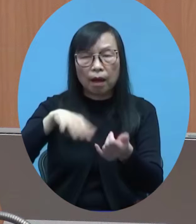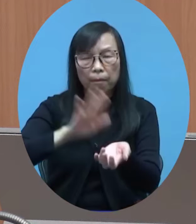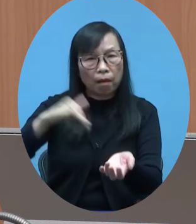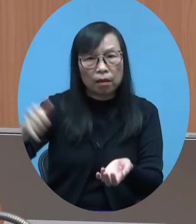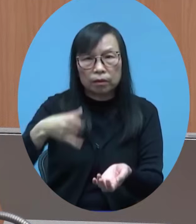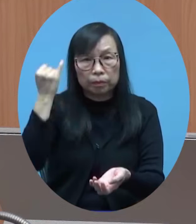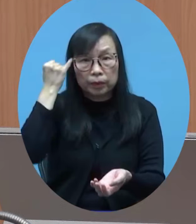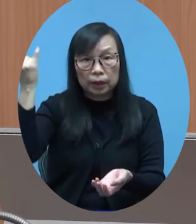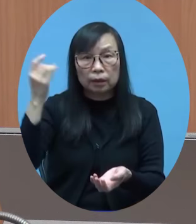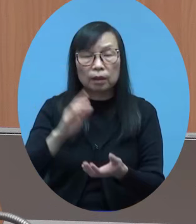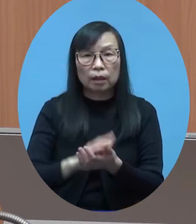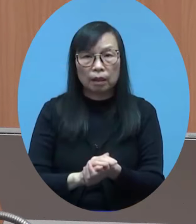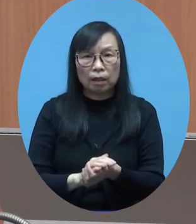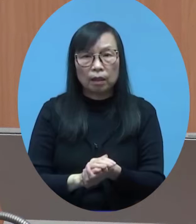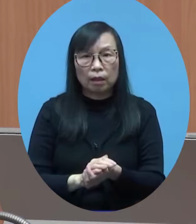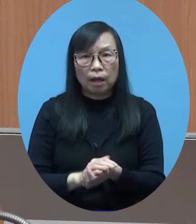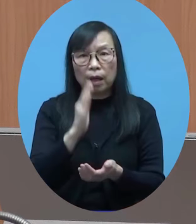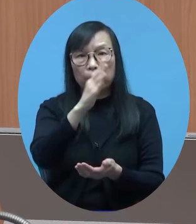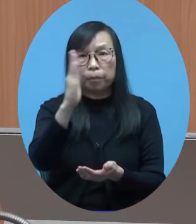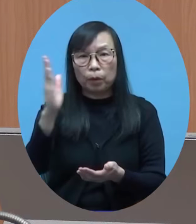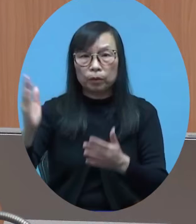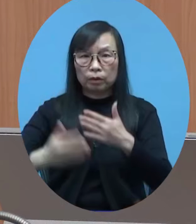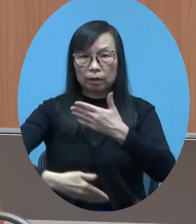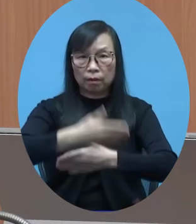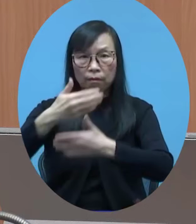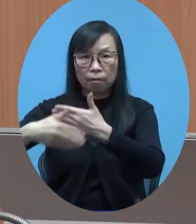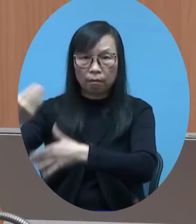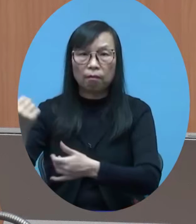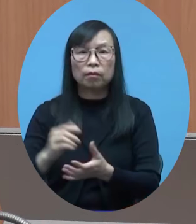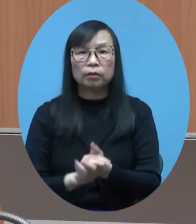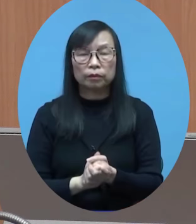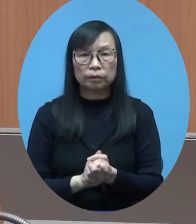咁呢啲都係一啲喺啲可能喺啲唔同嘅大廈嗰度。